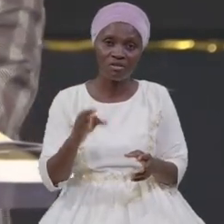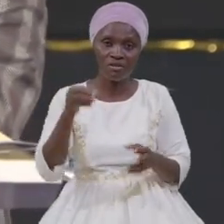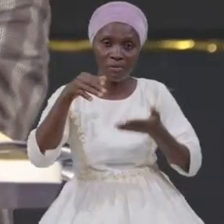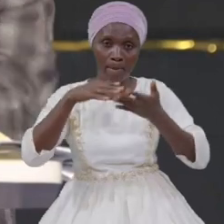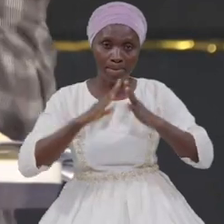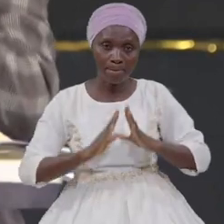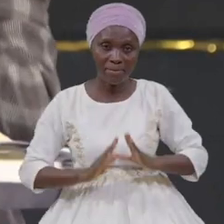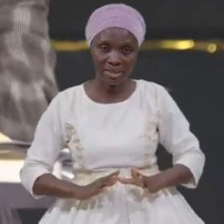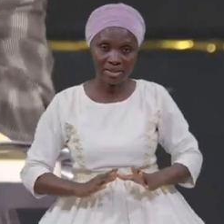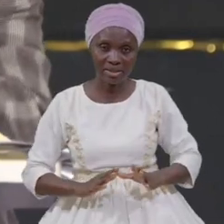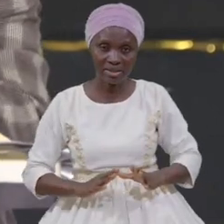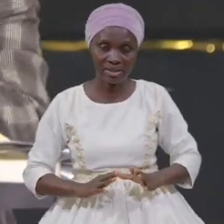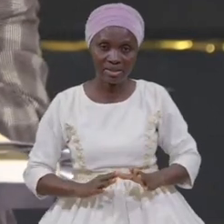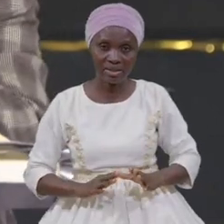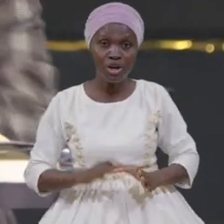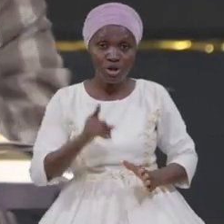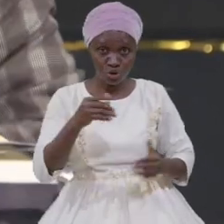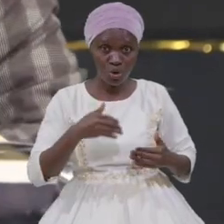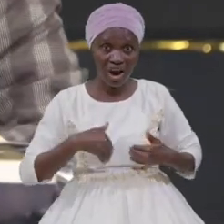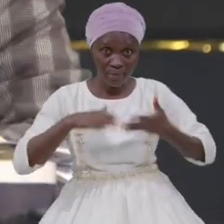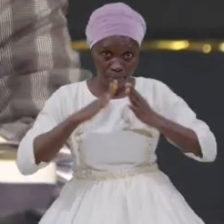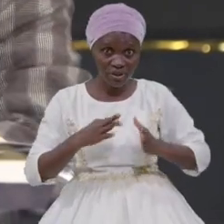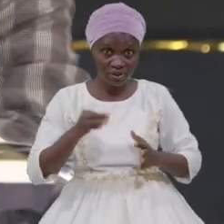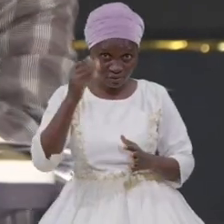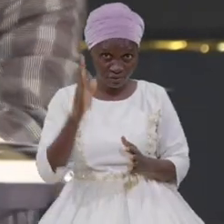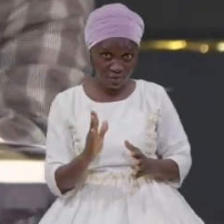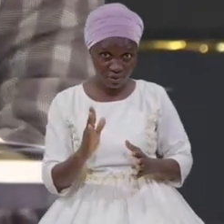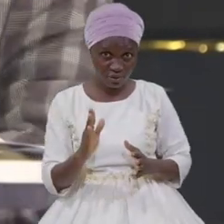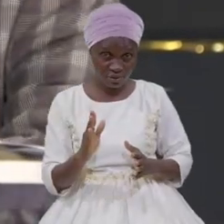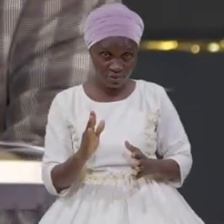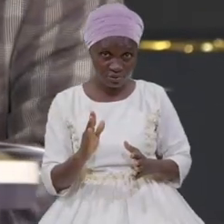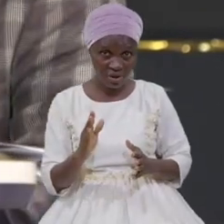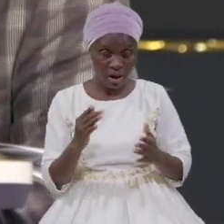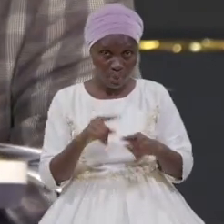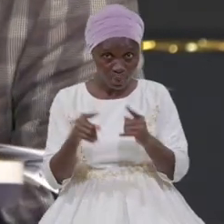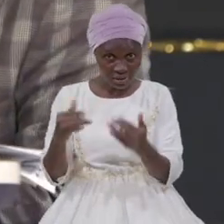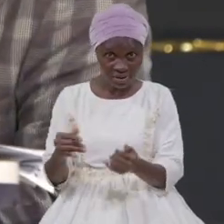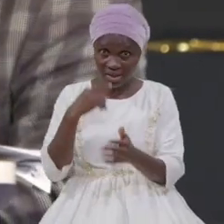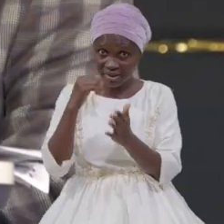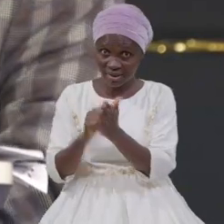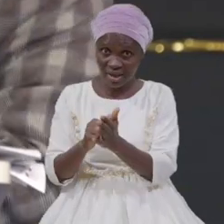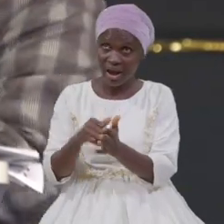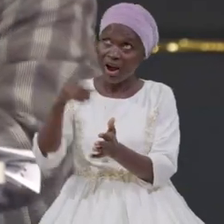Tu es sauvé, tu as la paix de Dieu maintenant. 1 Thessaloniciens 5, 23. Que le Dieu de paix